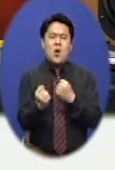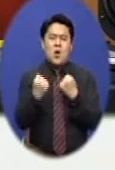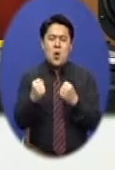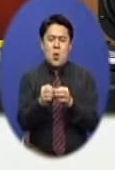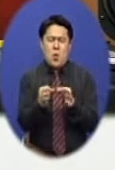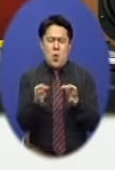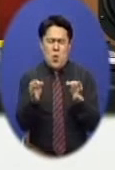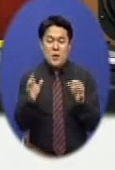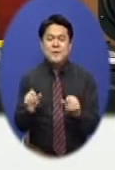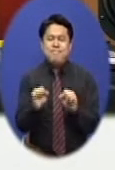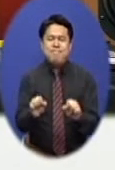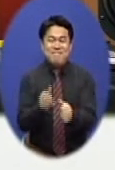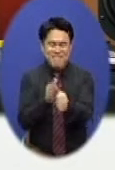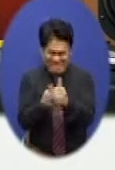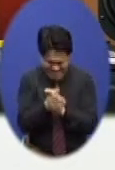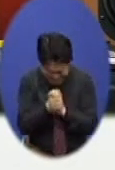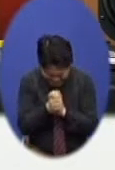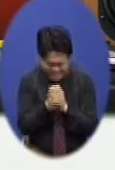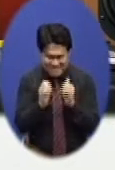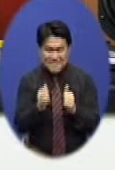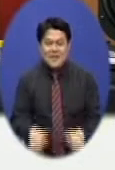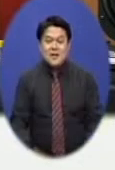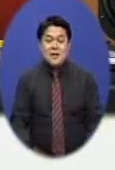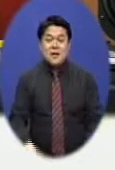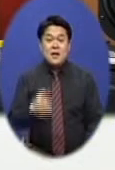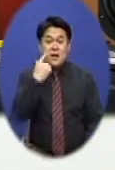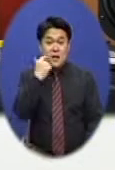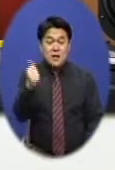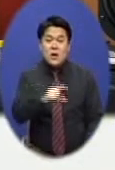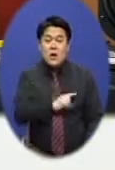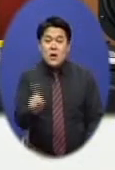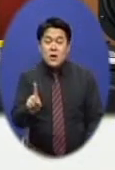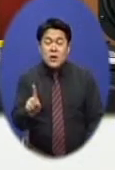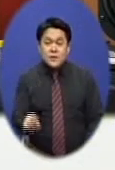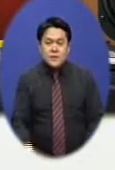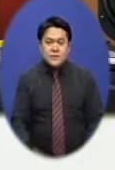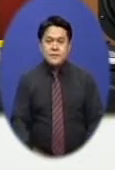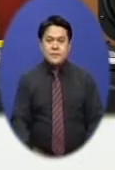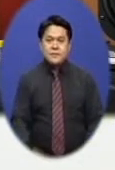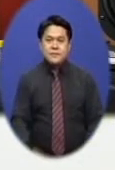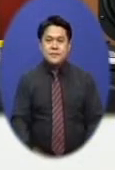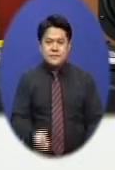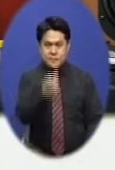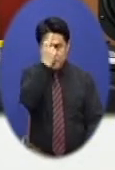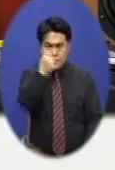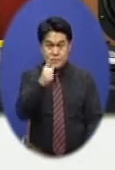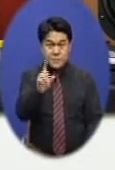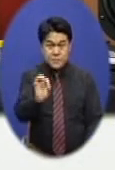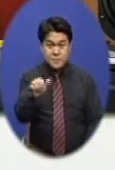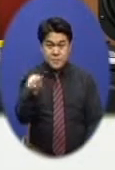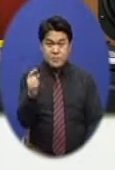오래오래. 사셨으면 네. 좋겠어요. 아유, 자 네. 아버님 저 조남이 어떻게 되신가요? 아 최광호.